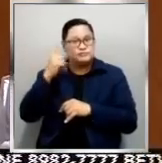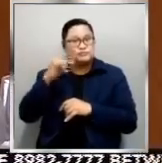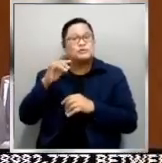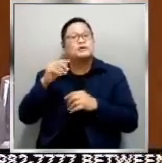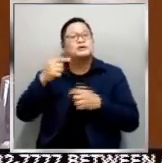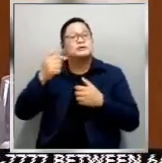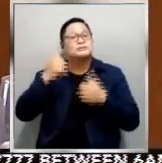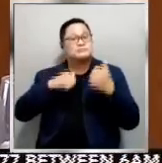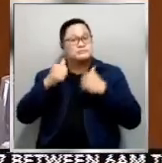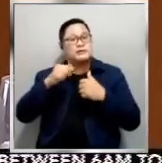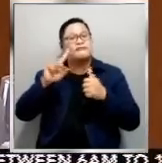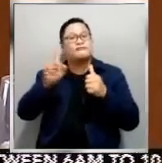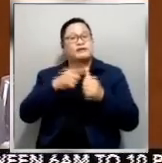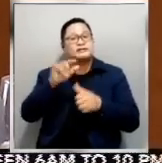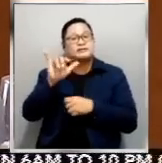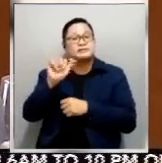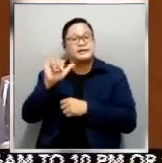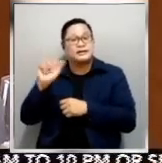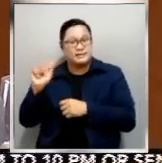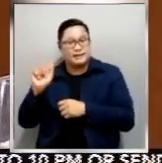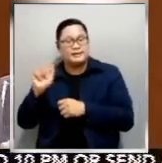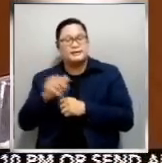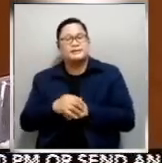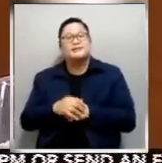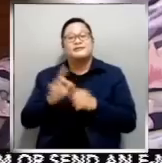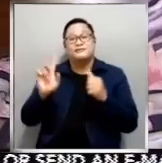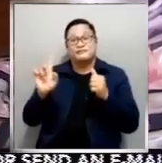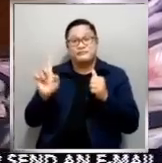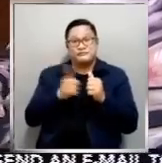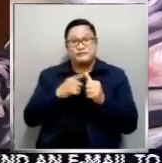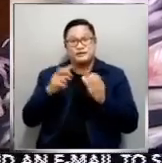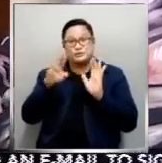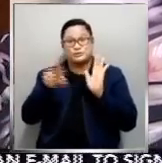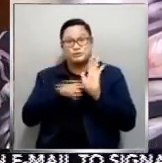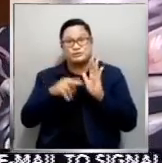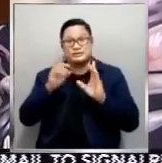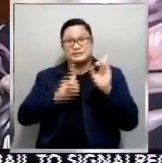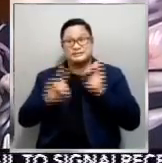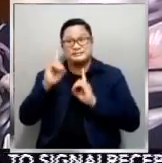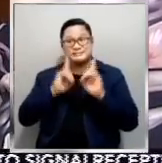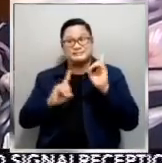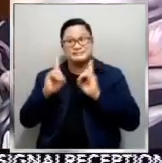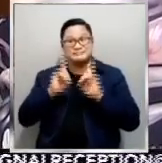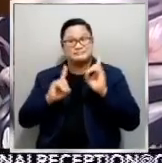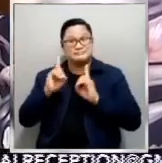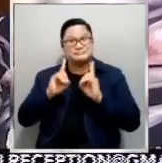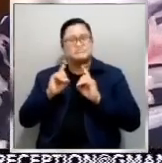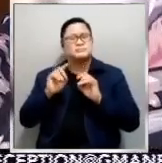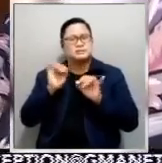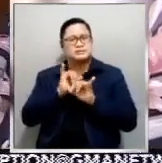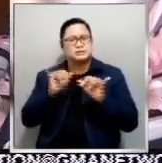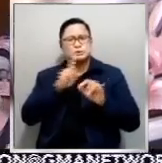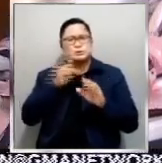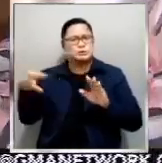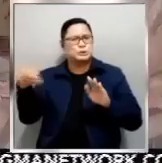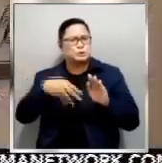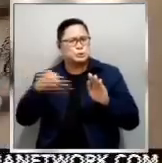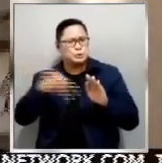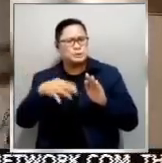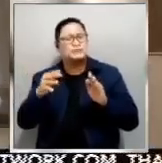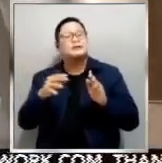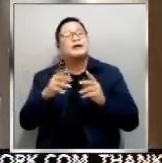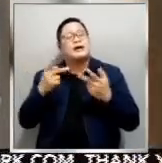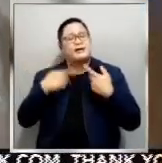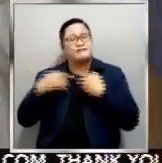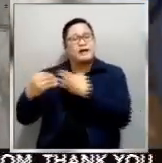Yaya. Excited si Cassie sa kanyang first ever role in a drama. Nagsimula na rin mag-impake si Cassie at humingi siya ng advice sa kanyang